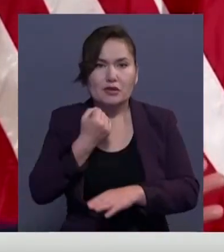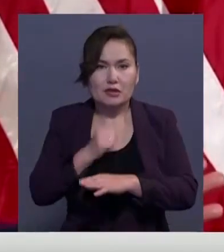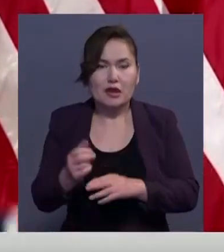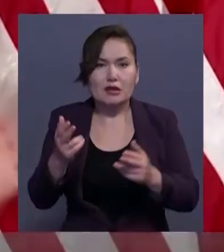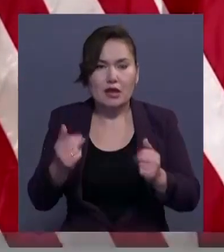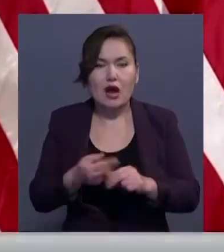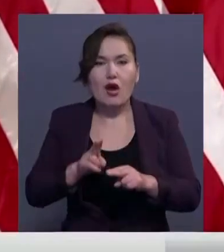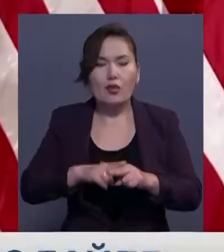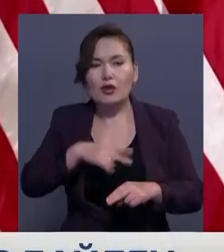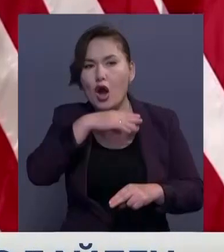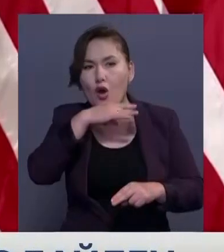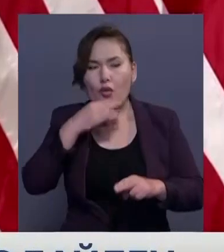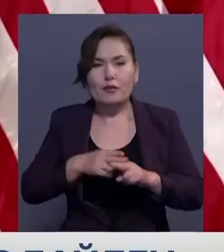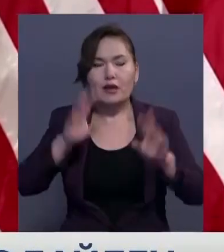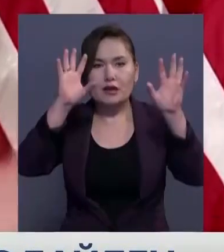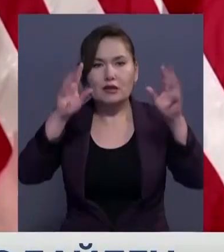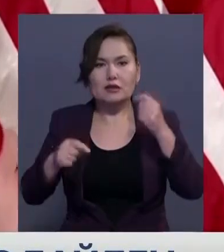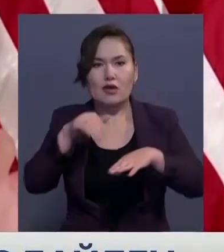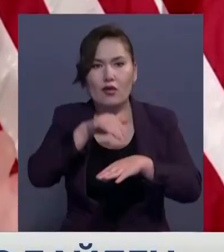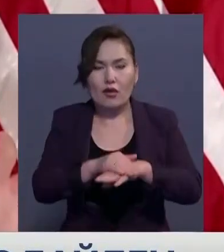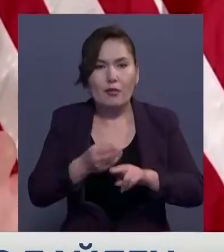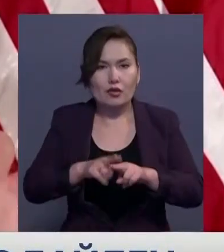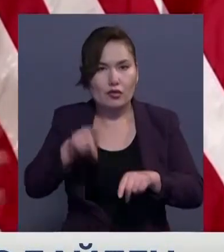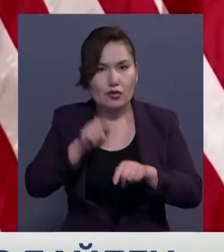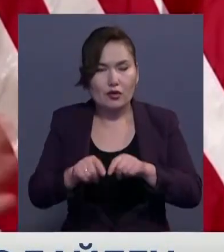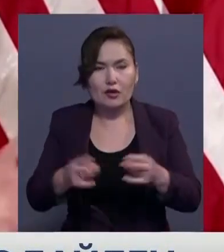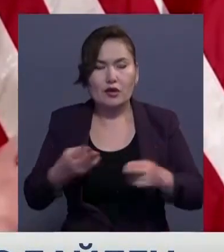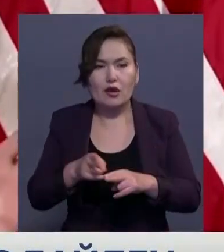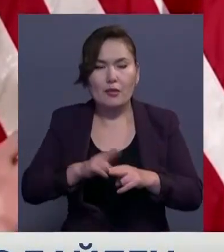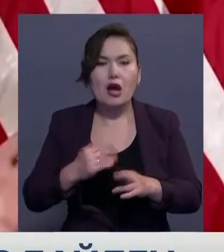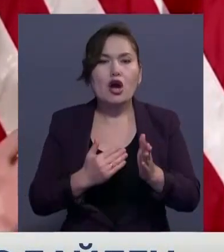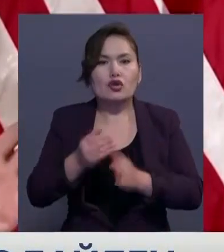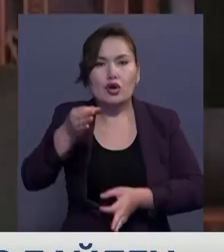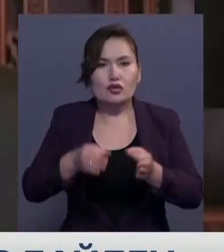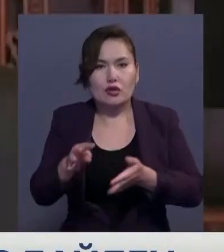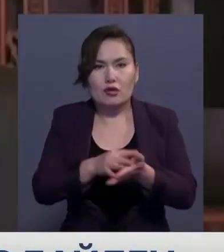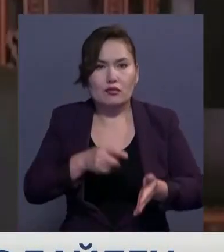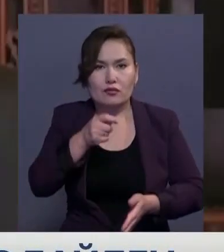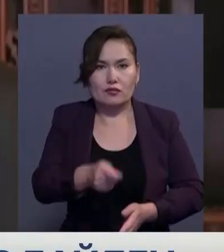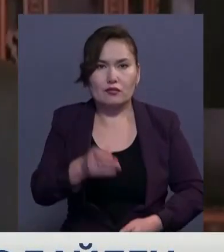Нәтижелердің бұрмалануына қатысты оқиғалар заңға сәйкес тексерілуі тиіс. Біз жоғарғы сотқа жүгінеміз.